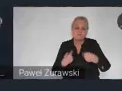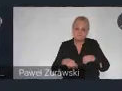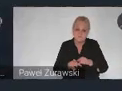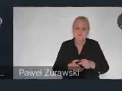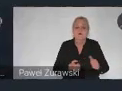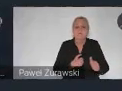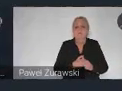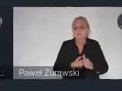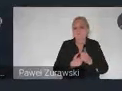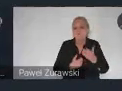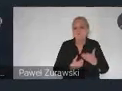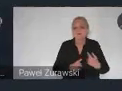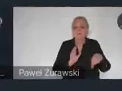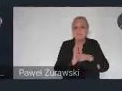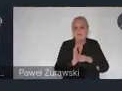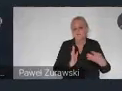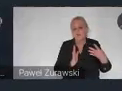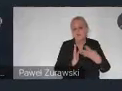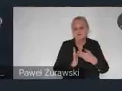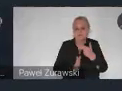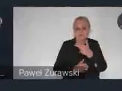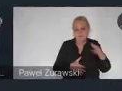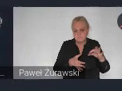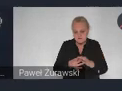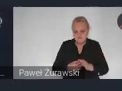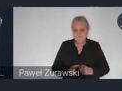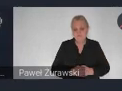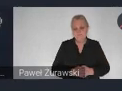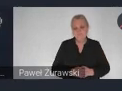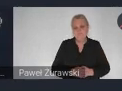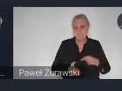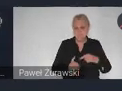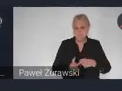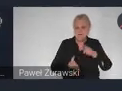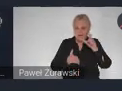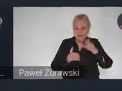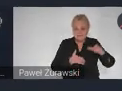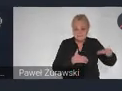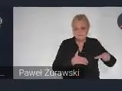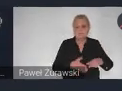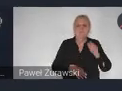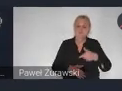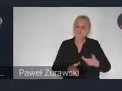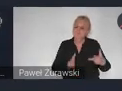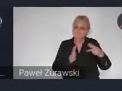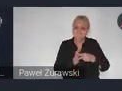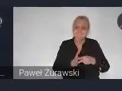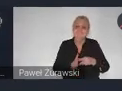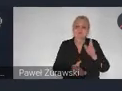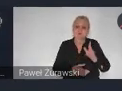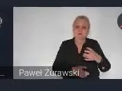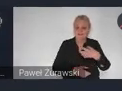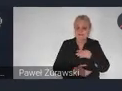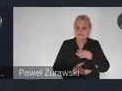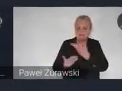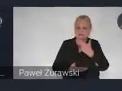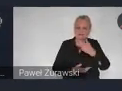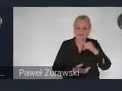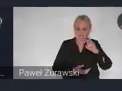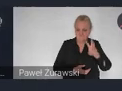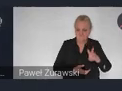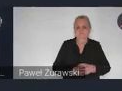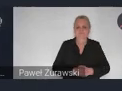ze względu na negatywną ocenę merytoryczną takie listy muszą zostać zatwierdzone przez dyrektora Narodowego